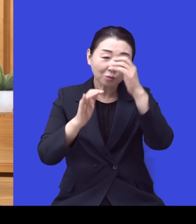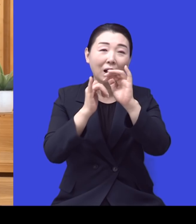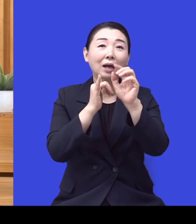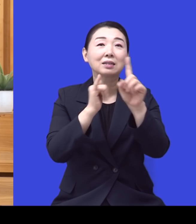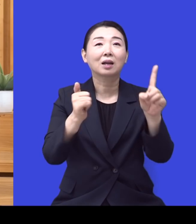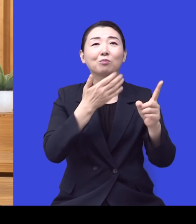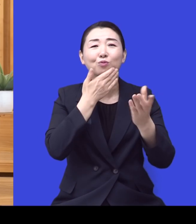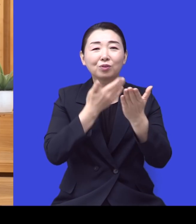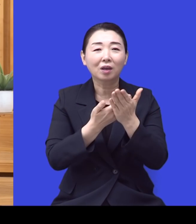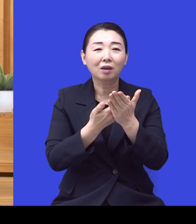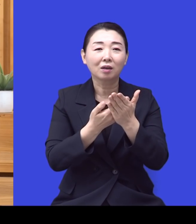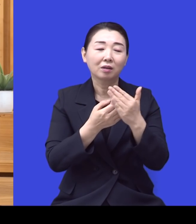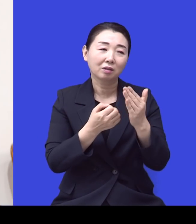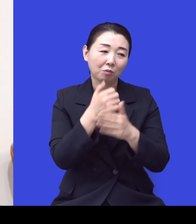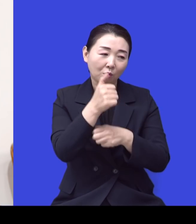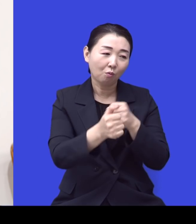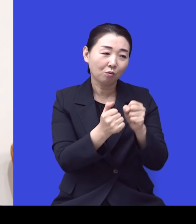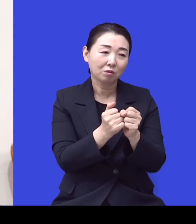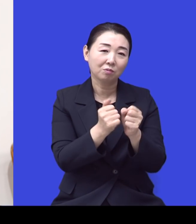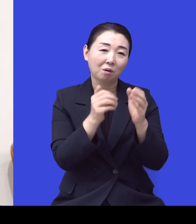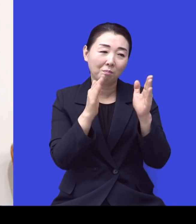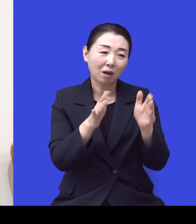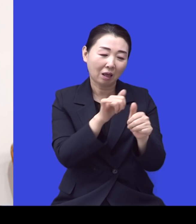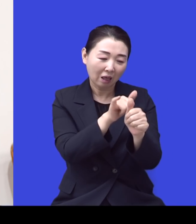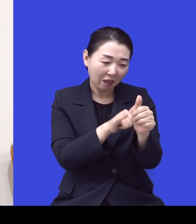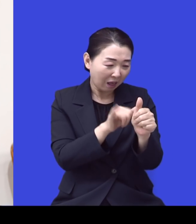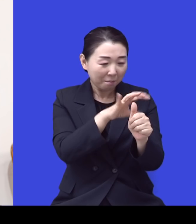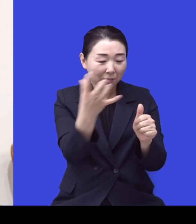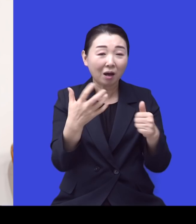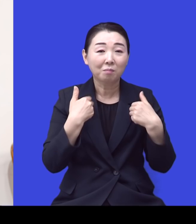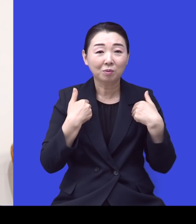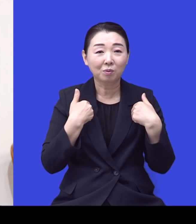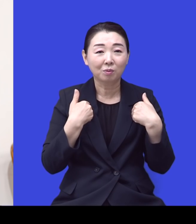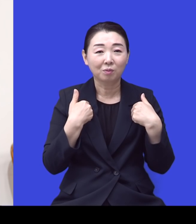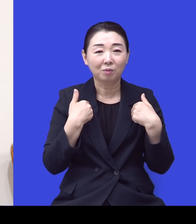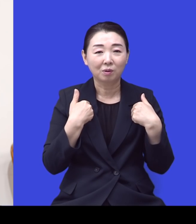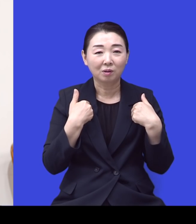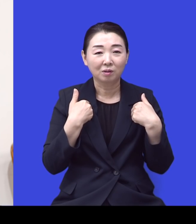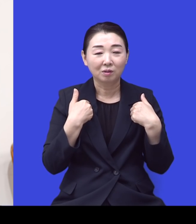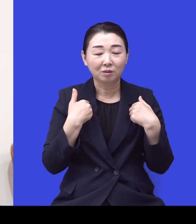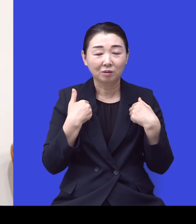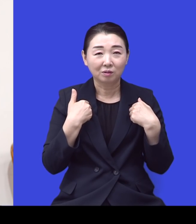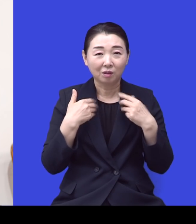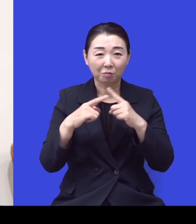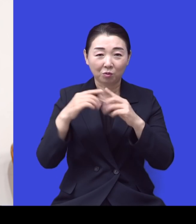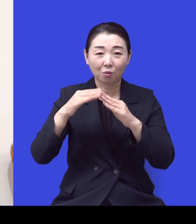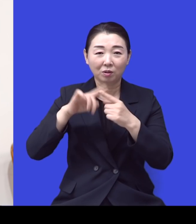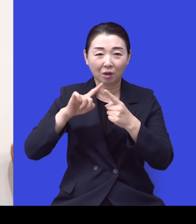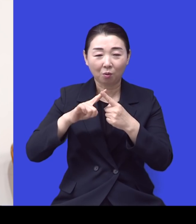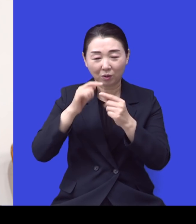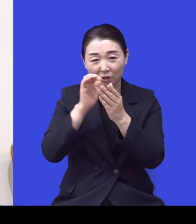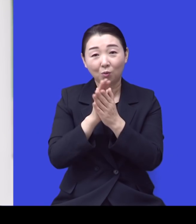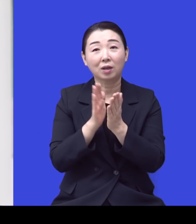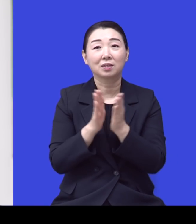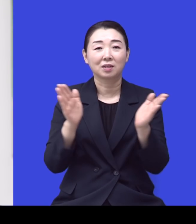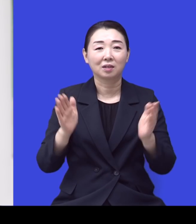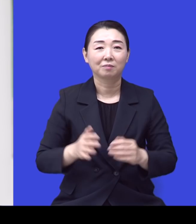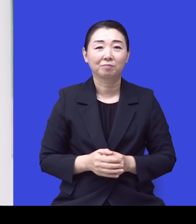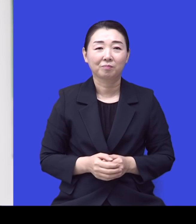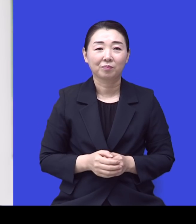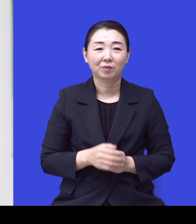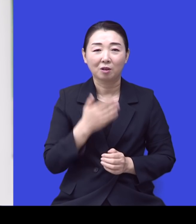귀하니까. 그렇죠, 그렇죠. 그분이 50년 만에 나와야 되니까 그분을 위해서 이제 교회적으로 기도를 하기 시작한 거예요. 교회는 얼마 안 되지만